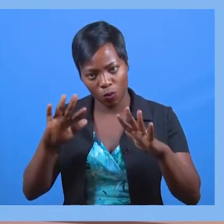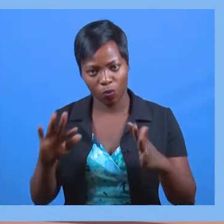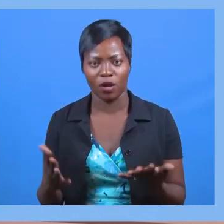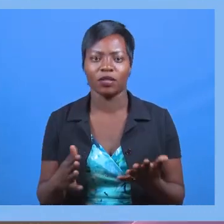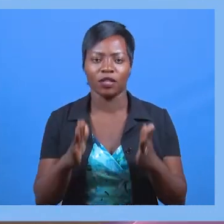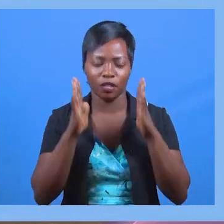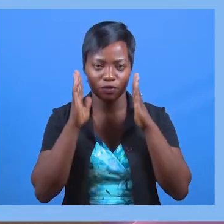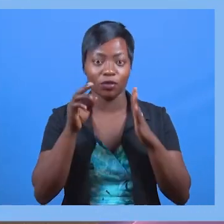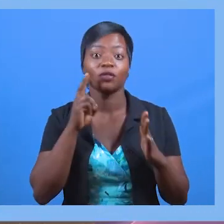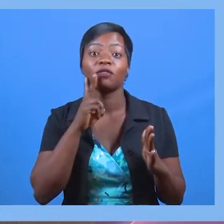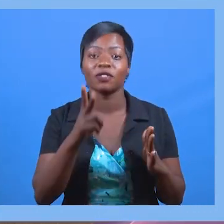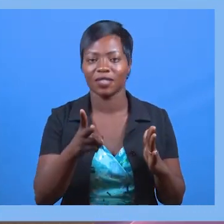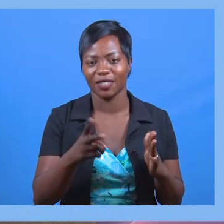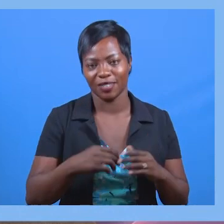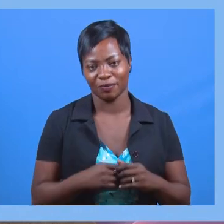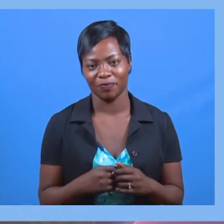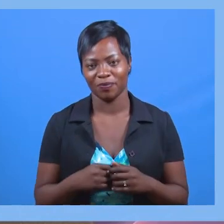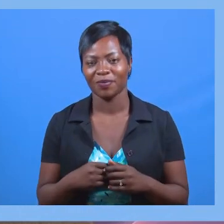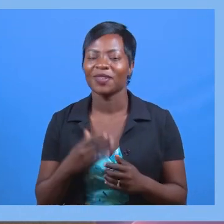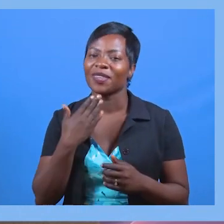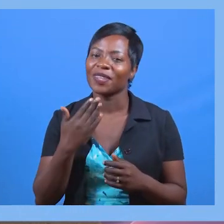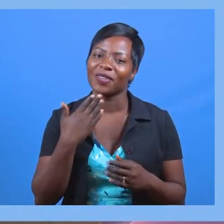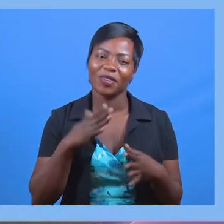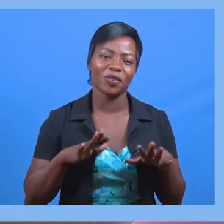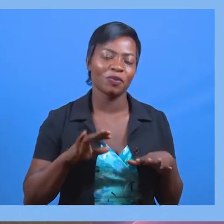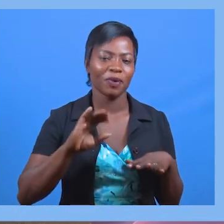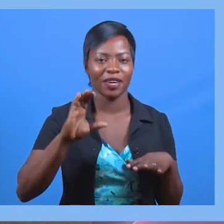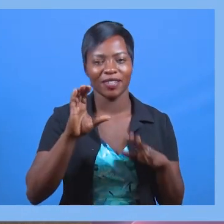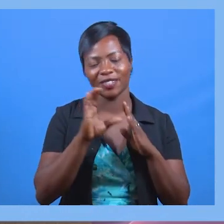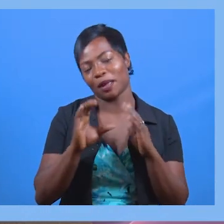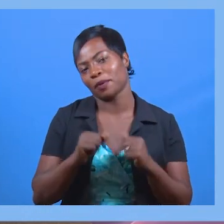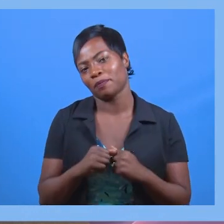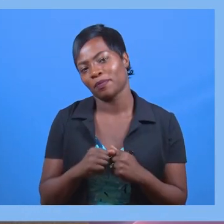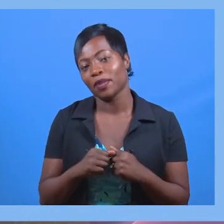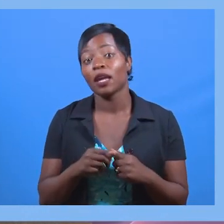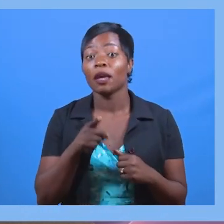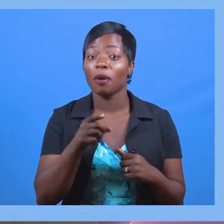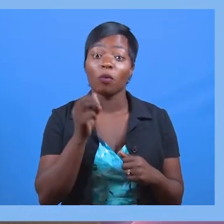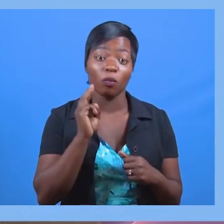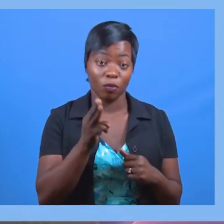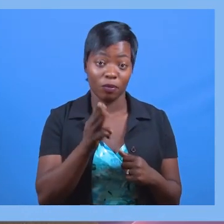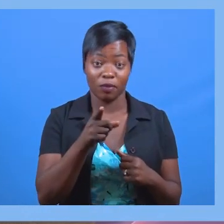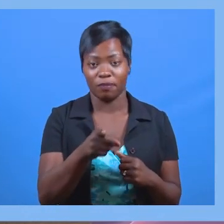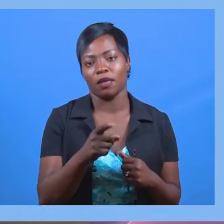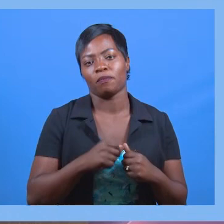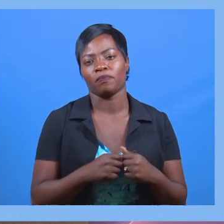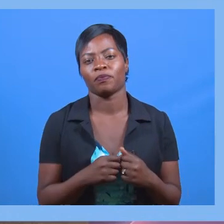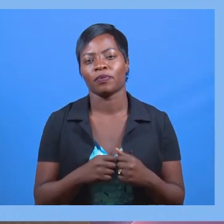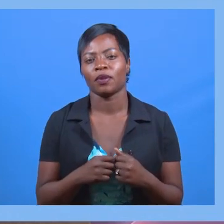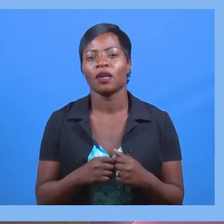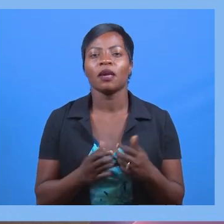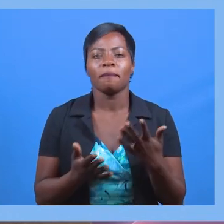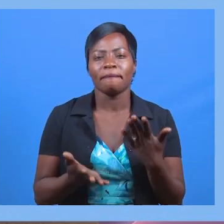apa. Mazvita zvenyu maisamba, ndipo pamwe pane dambudziko ipapo, pekuti